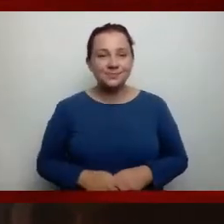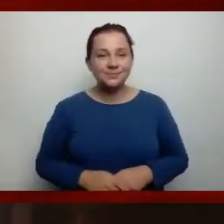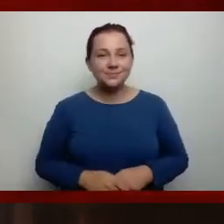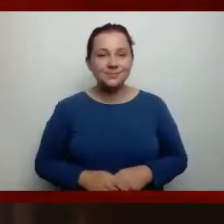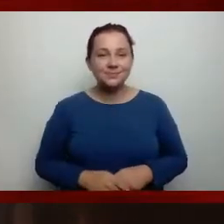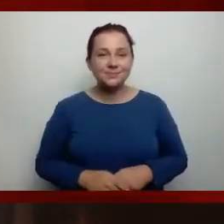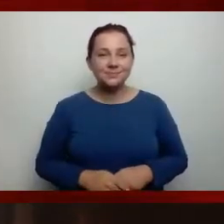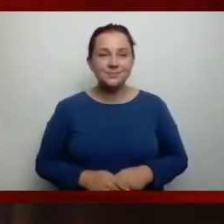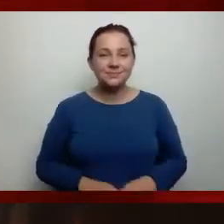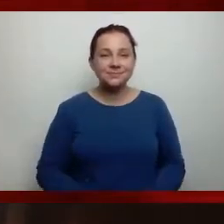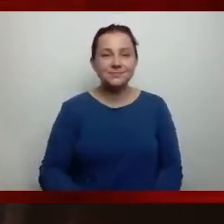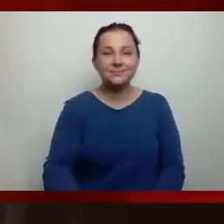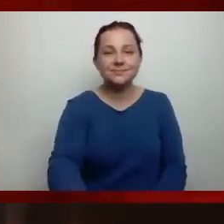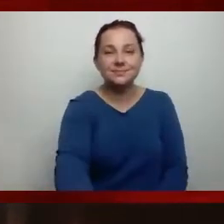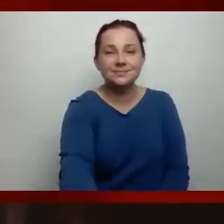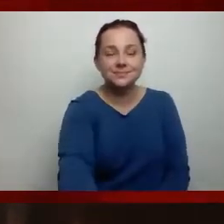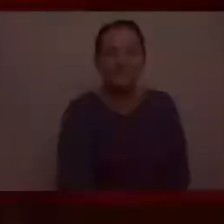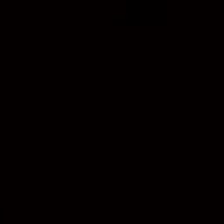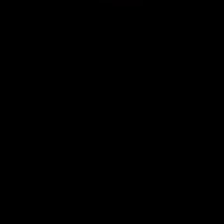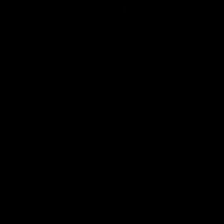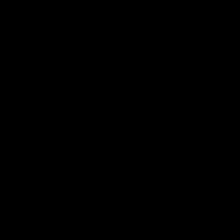Dobranoc. Do widzenia, dziękuję.